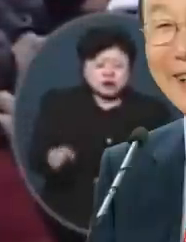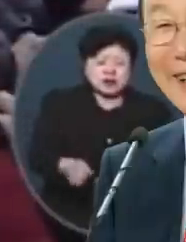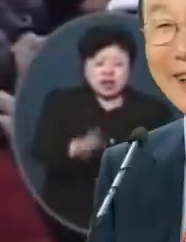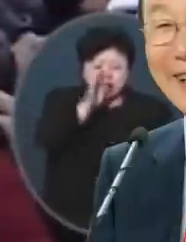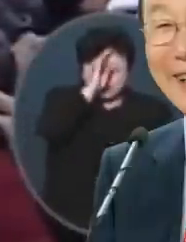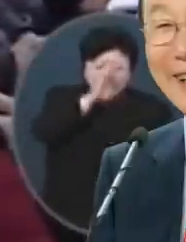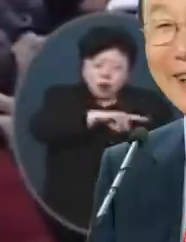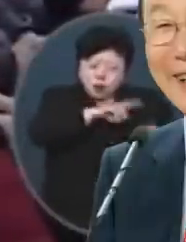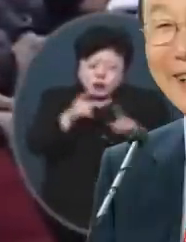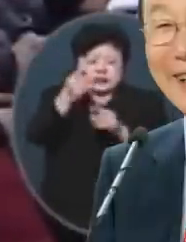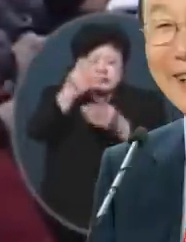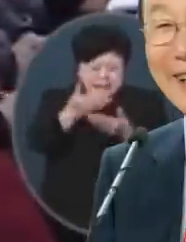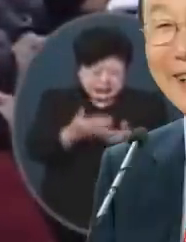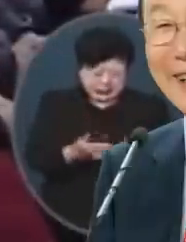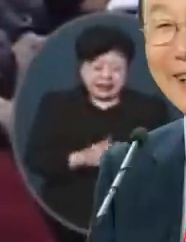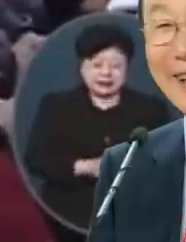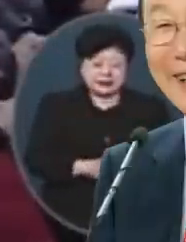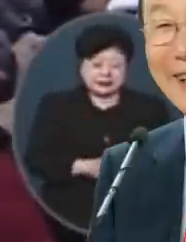나는 나음을 입었다.